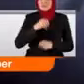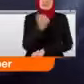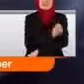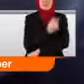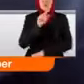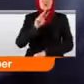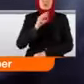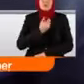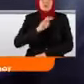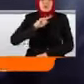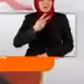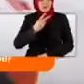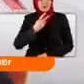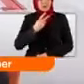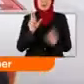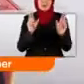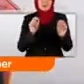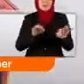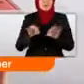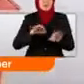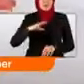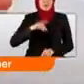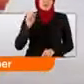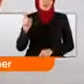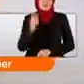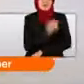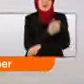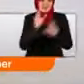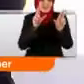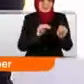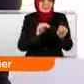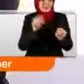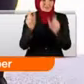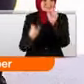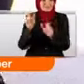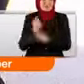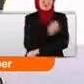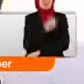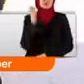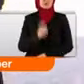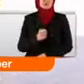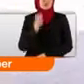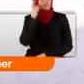tamamlanması planlanıyor yurtlarda kalacak öğrencilere aşı şartı getirilmesi de gündemde